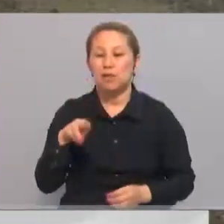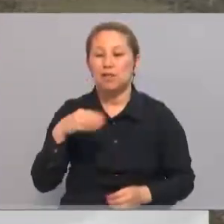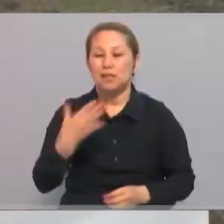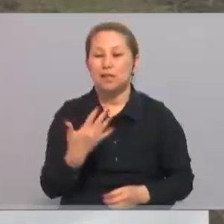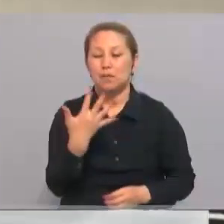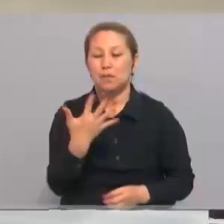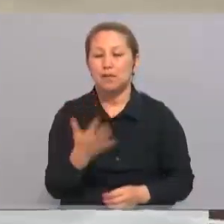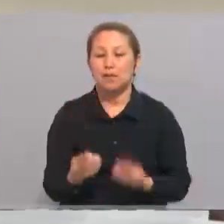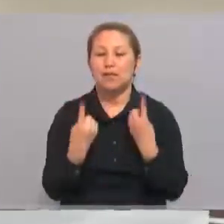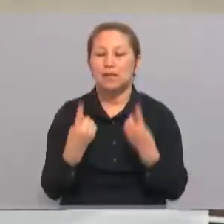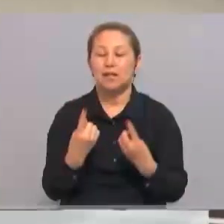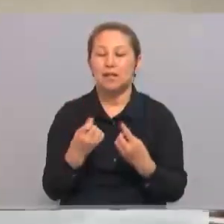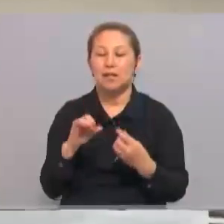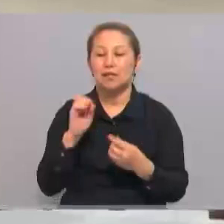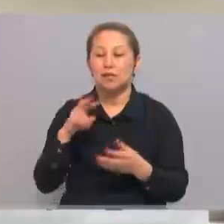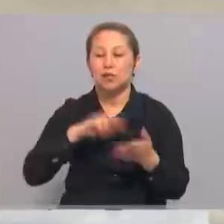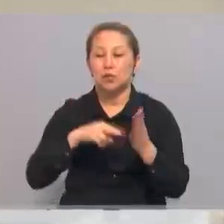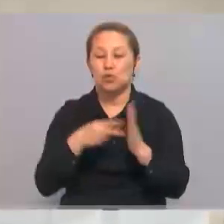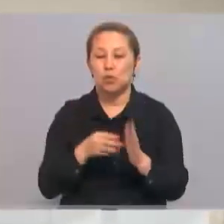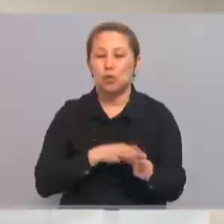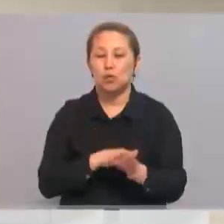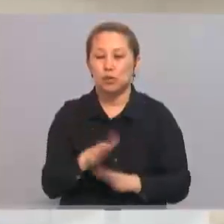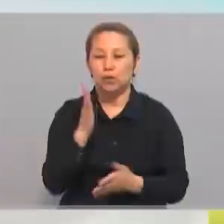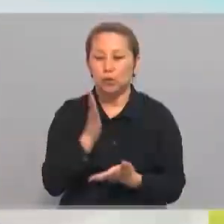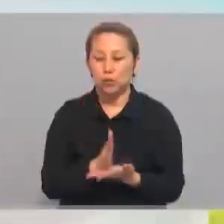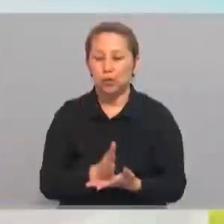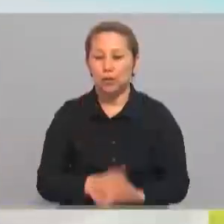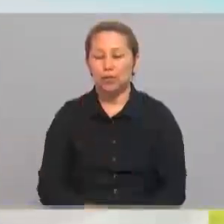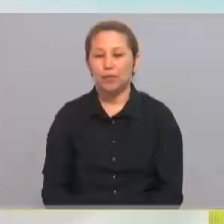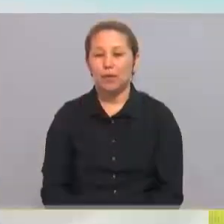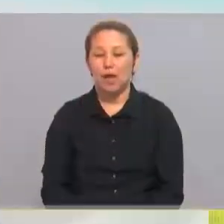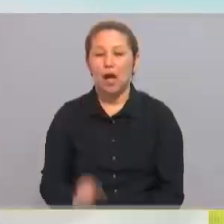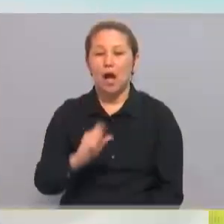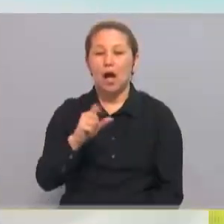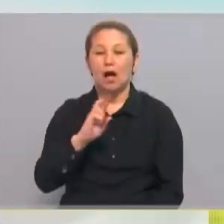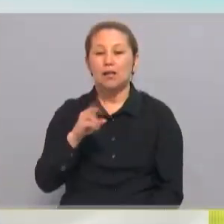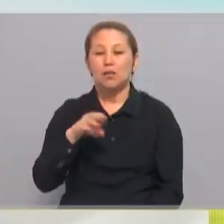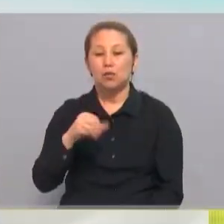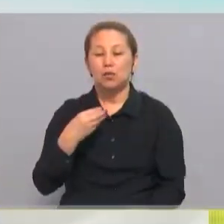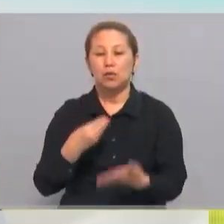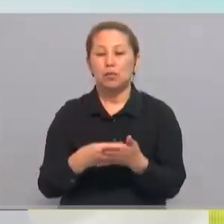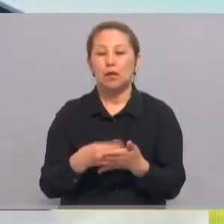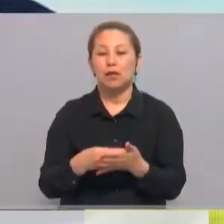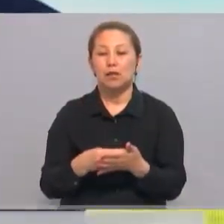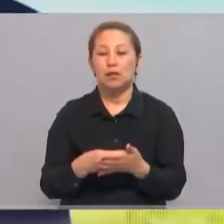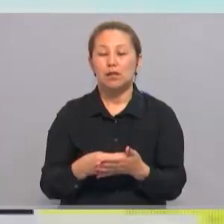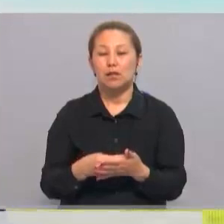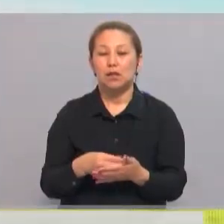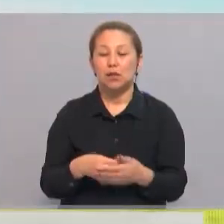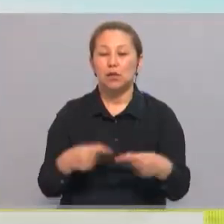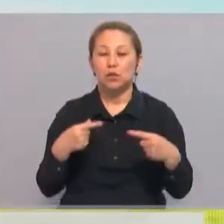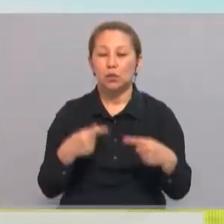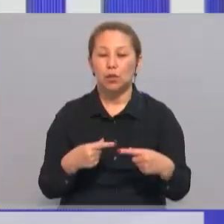5 серпінді ірі инвестициялық жоба жүзеге асырылуда. Азық-түлік бағасы бойынша ол